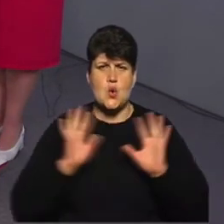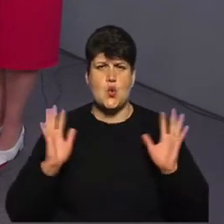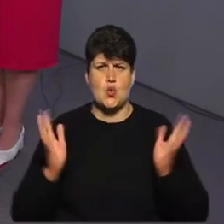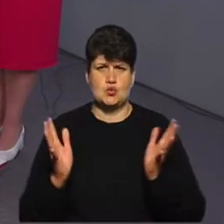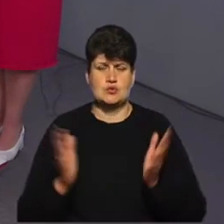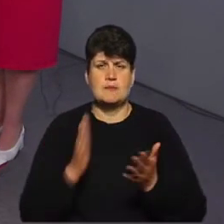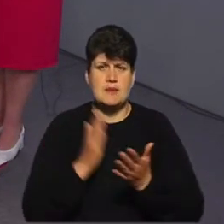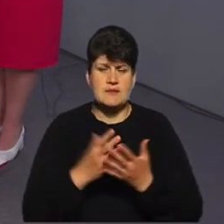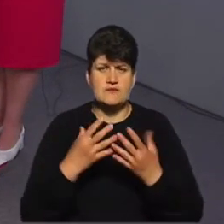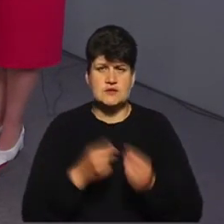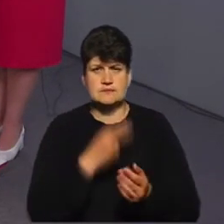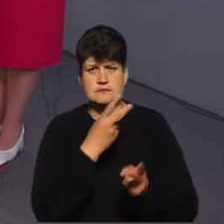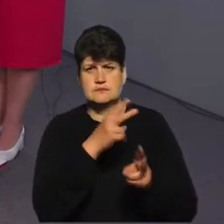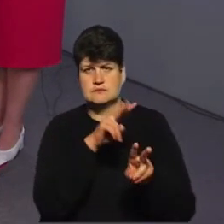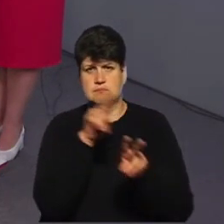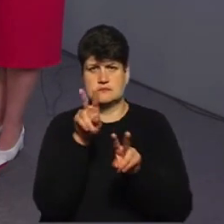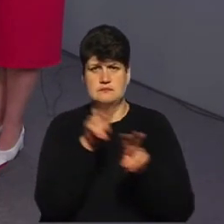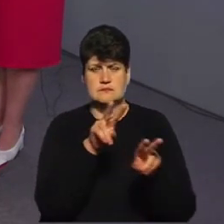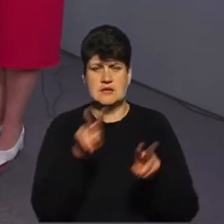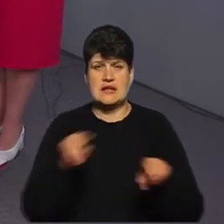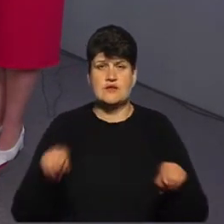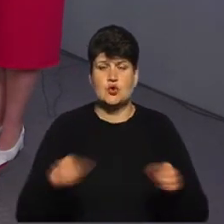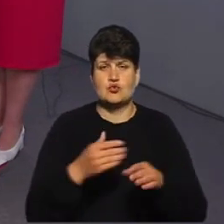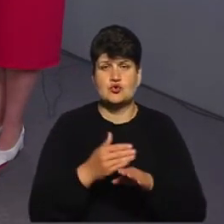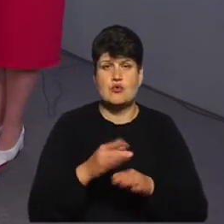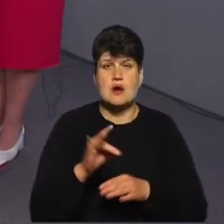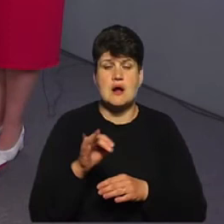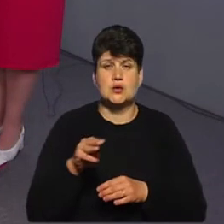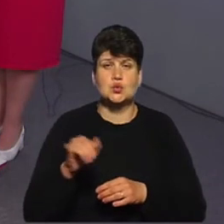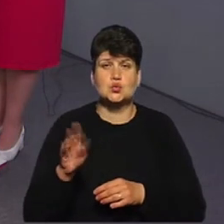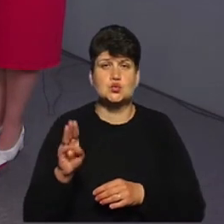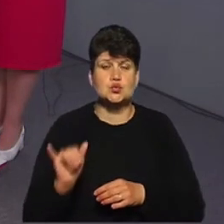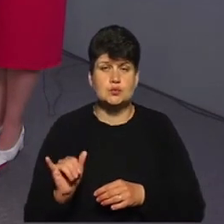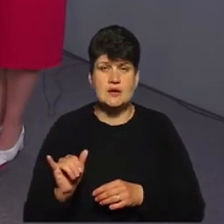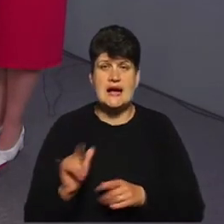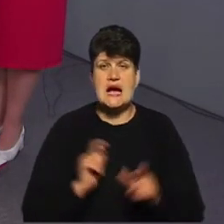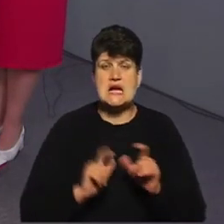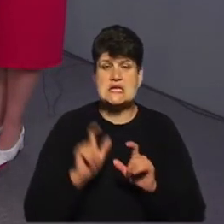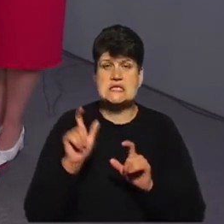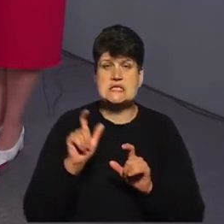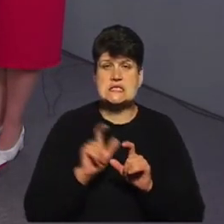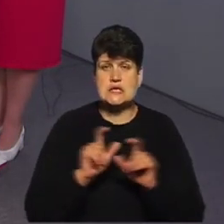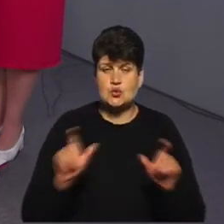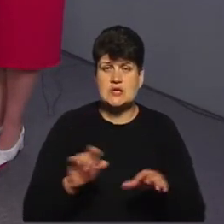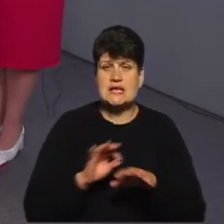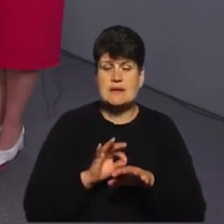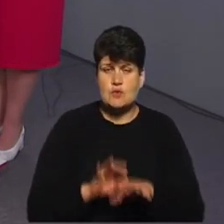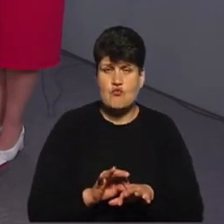спостерігати на відновлену часткову ратушу. А інститут, який проводить цю реконструкцію, знайшов ще додаткову,